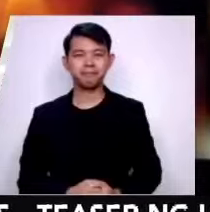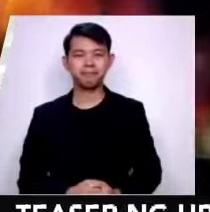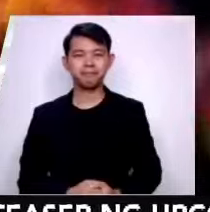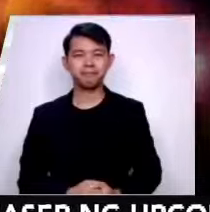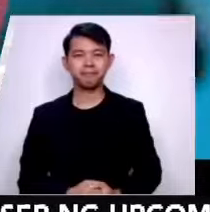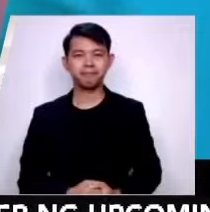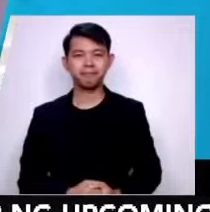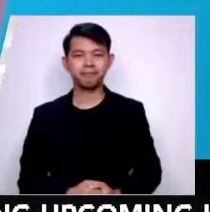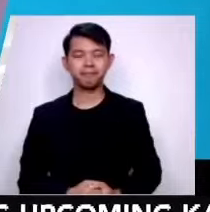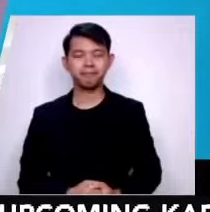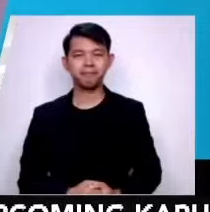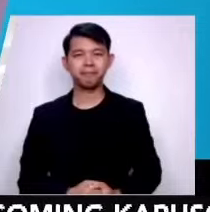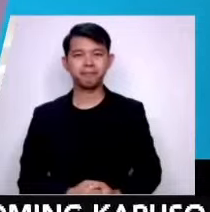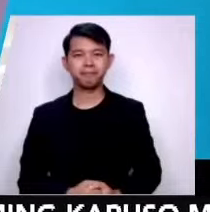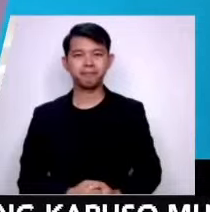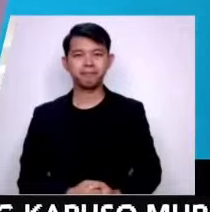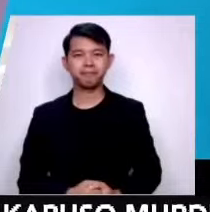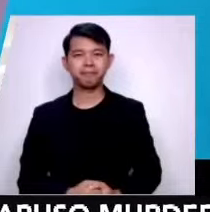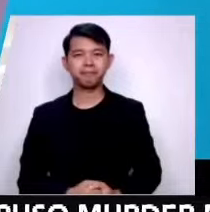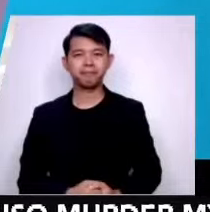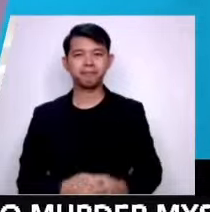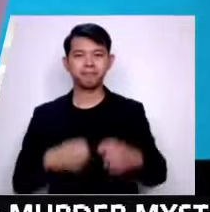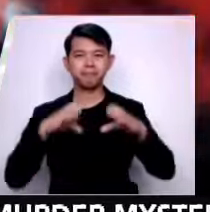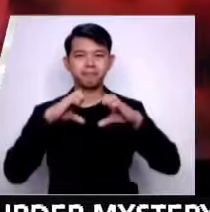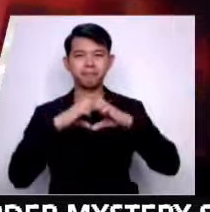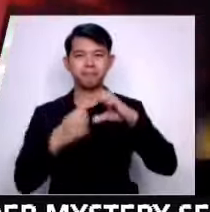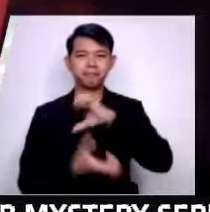kamp nagbabalita para sa GMA integrated news